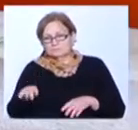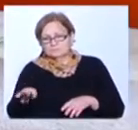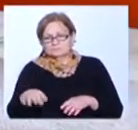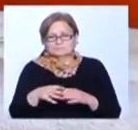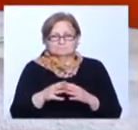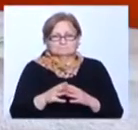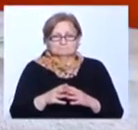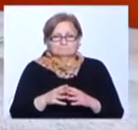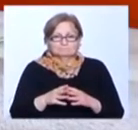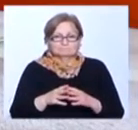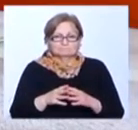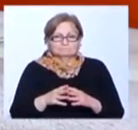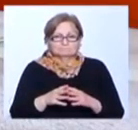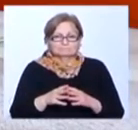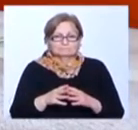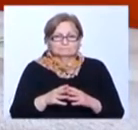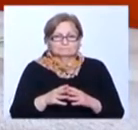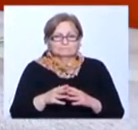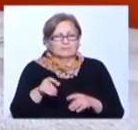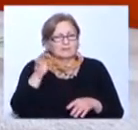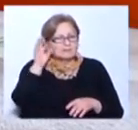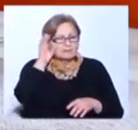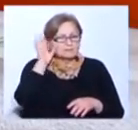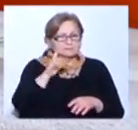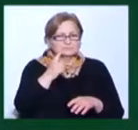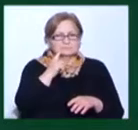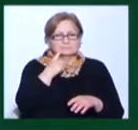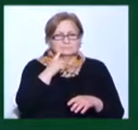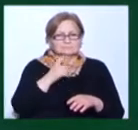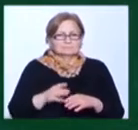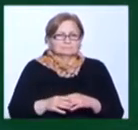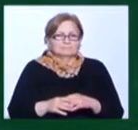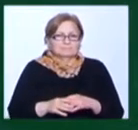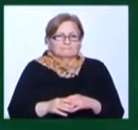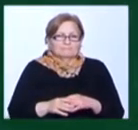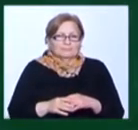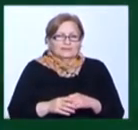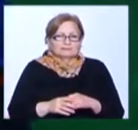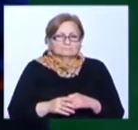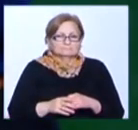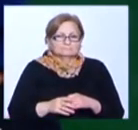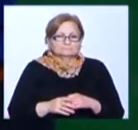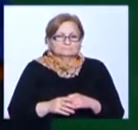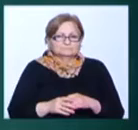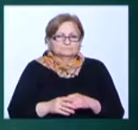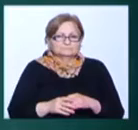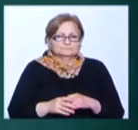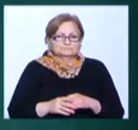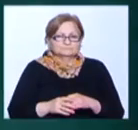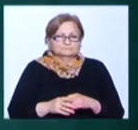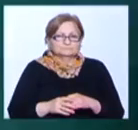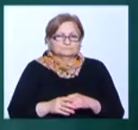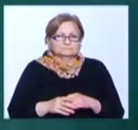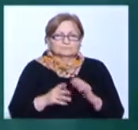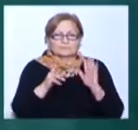ცალი. ვაიმე, როგორ არ მიჯერებენ. მივაკრათ აქ კიდევ. აი ასე.